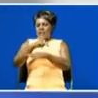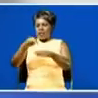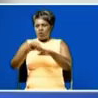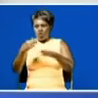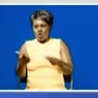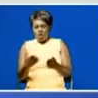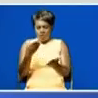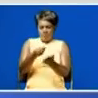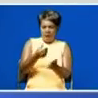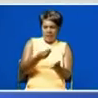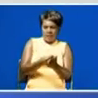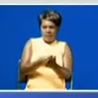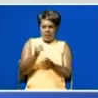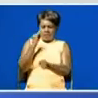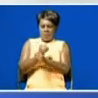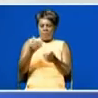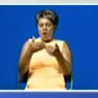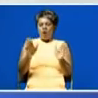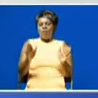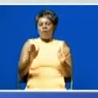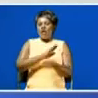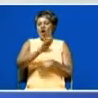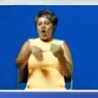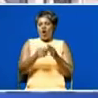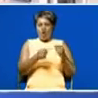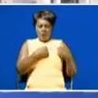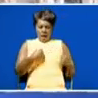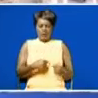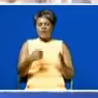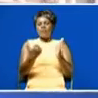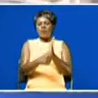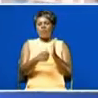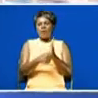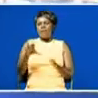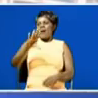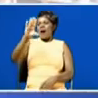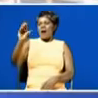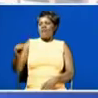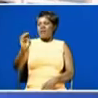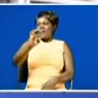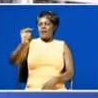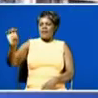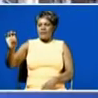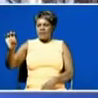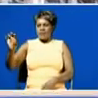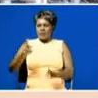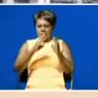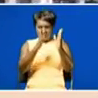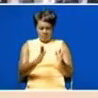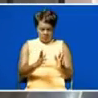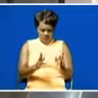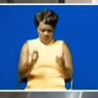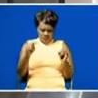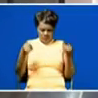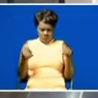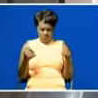cha mgonjwa. Na taasisi imefungua mlango kwa wenye mioyo yenye hitilafu kutoka kote Afrika Mashariki. Rajabu Hassan, KTN